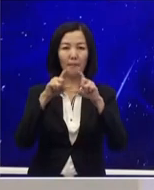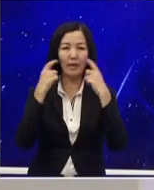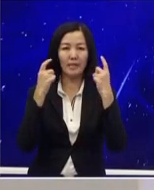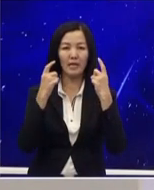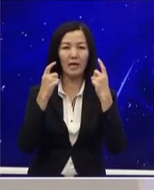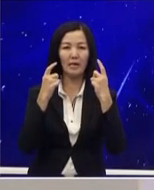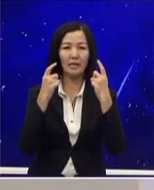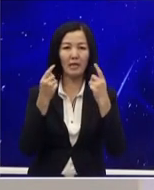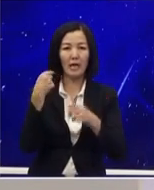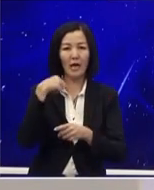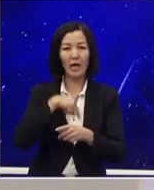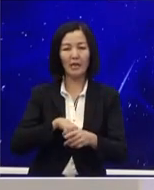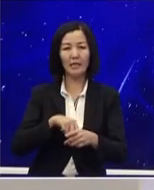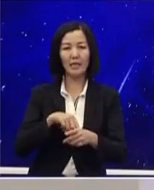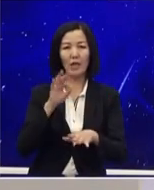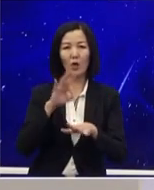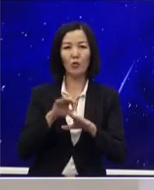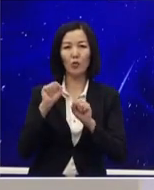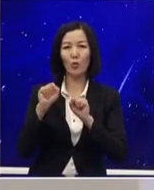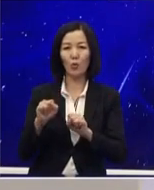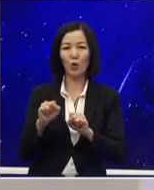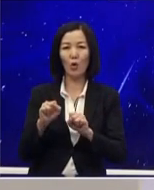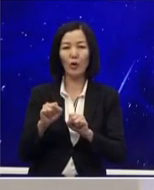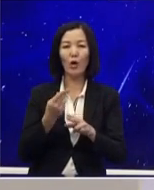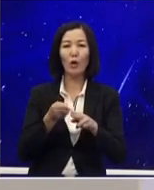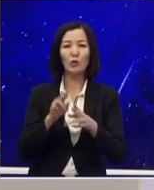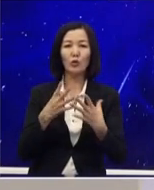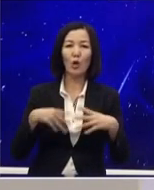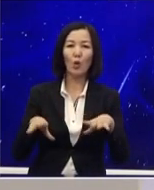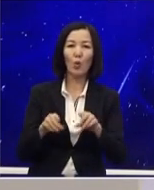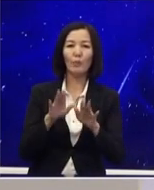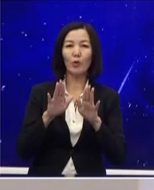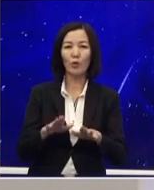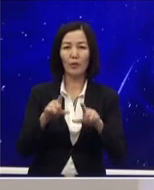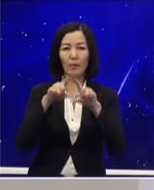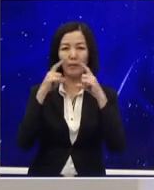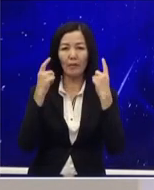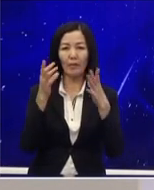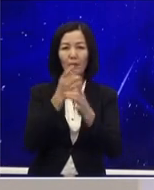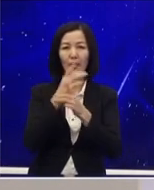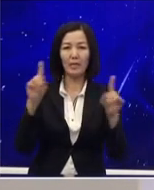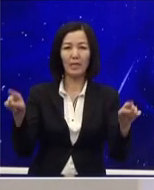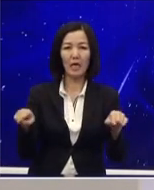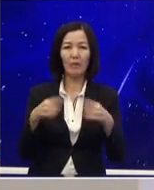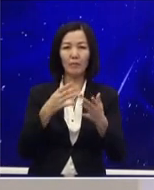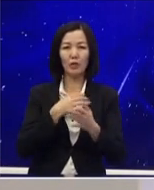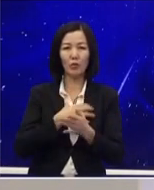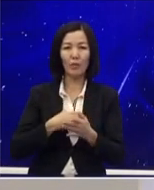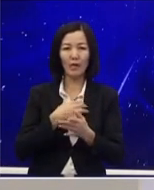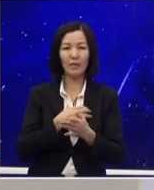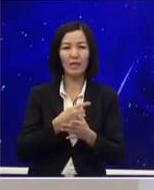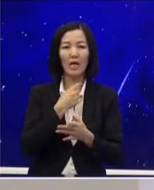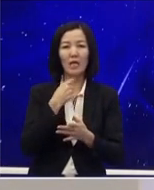Маска тағу ағзаны вирустан қорғаудың бір жолы, сондықтан қоғамдық орындарда бетперде тағу мәдениетін қалыптастыру маңызды. Осы